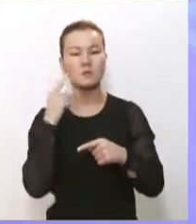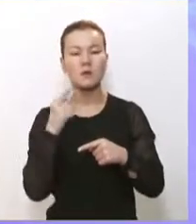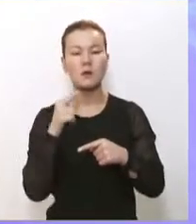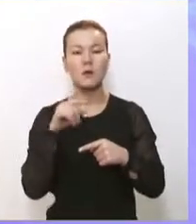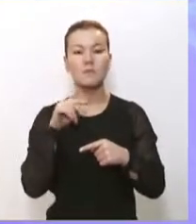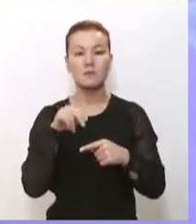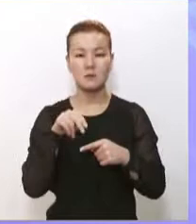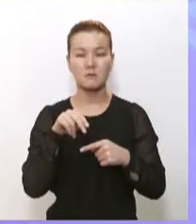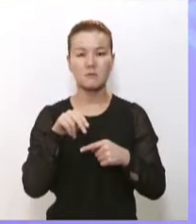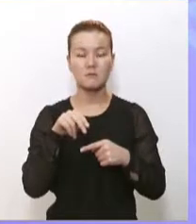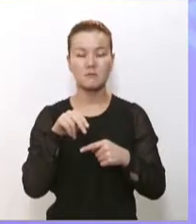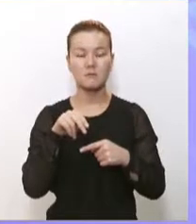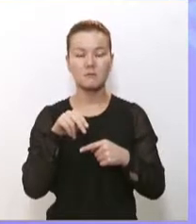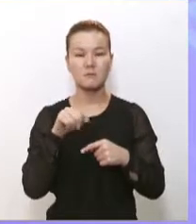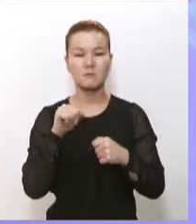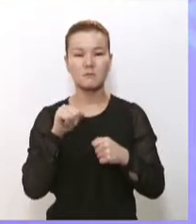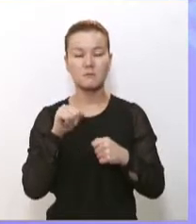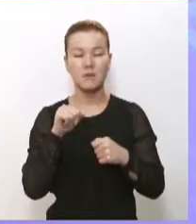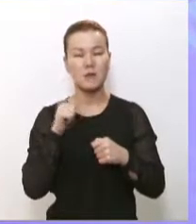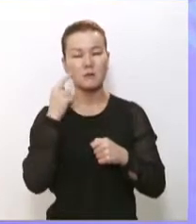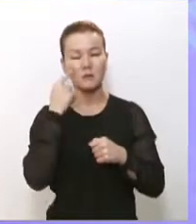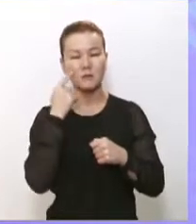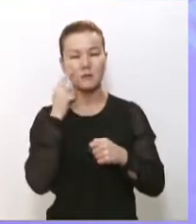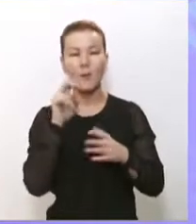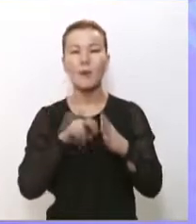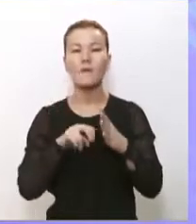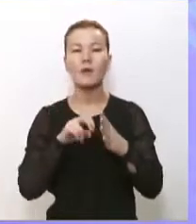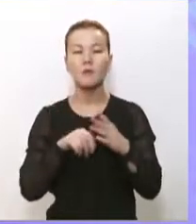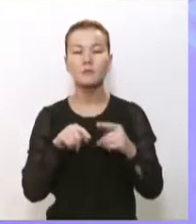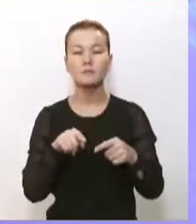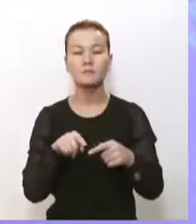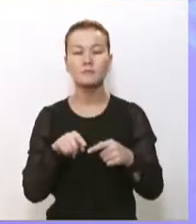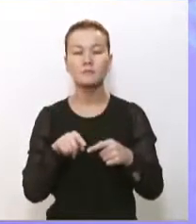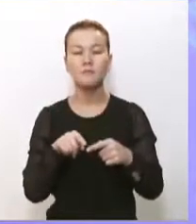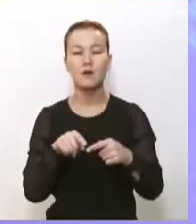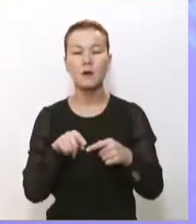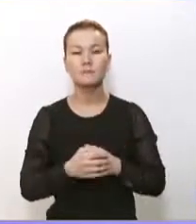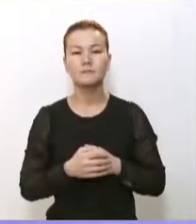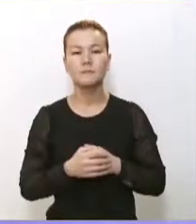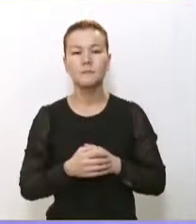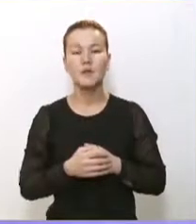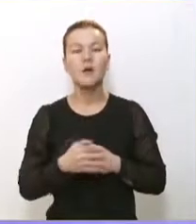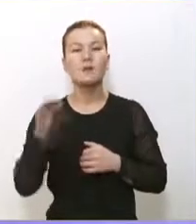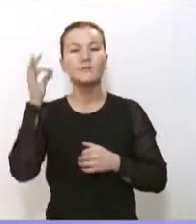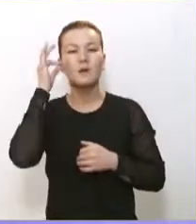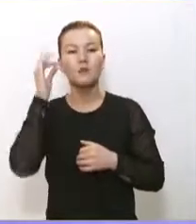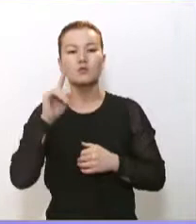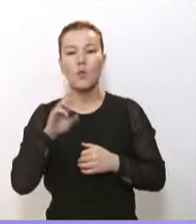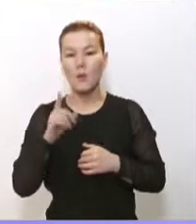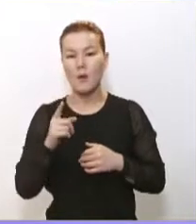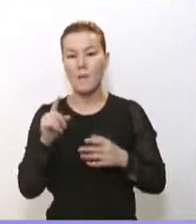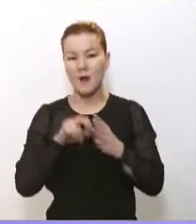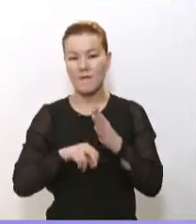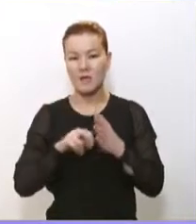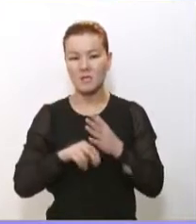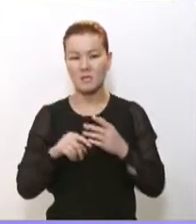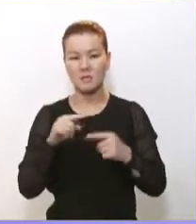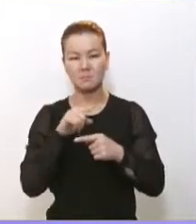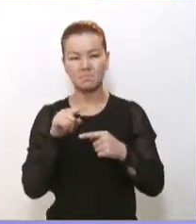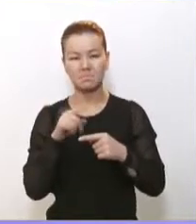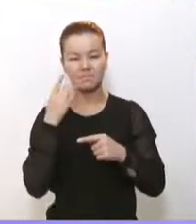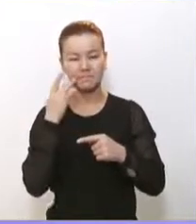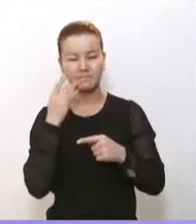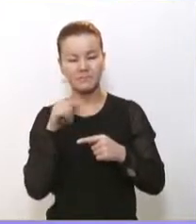«п». Проверим сомнительную согласную в корне слова. Вспоминаем, чтобы проверить